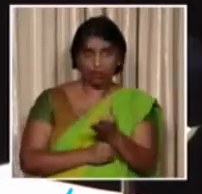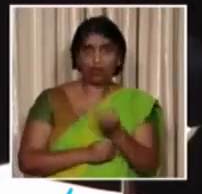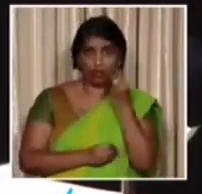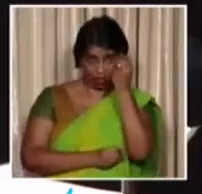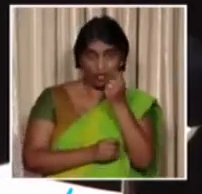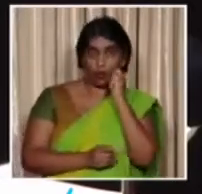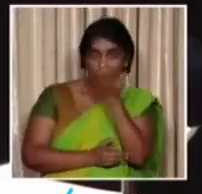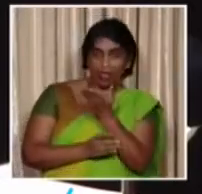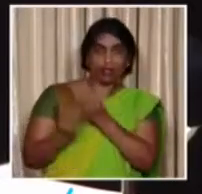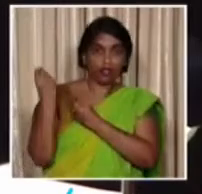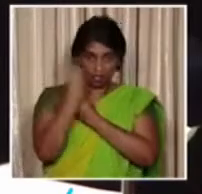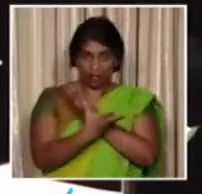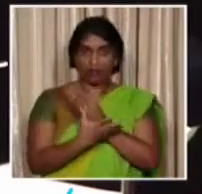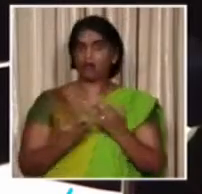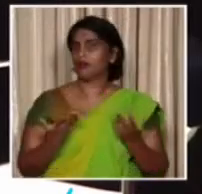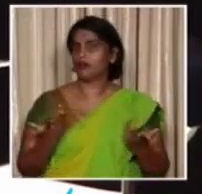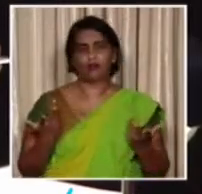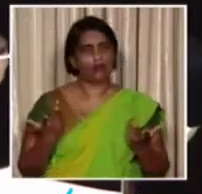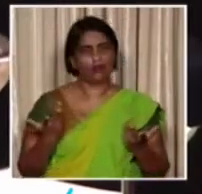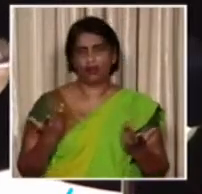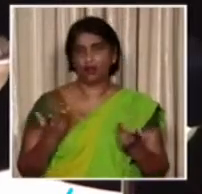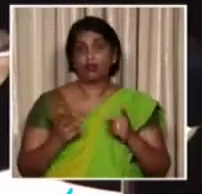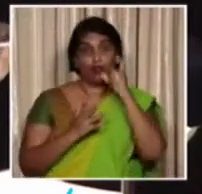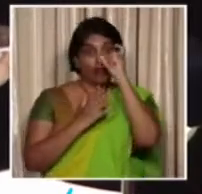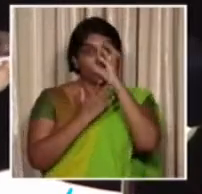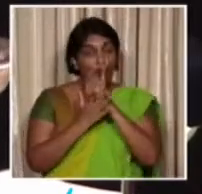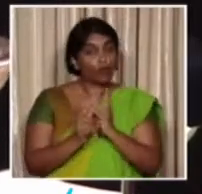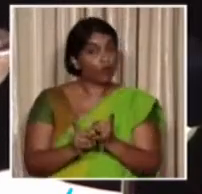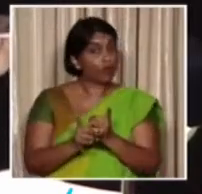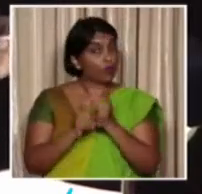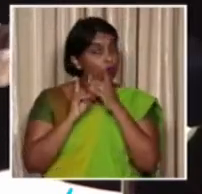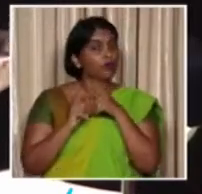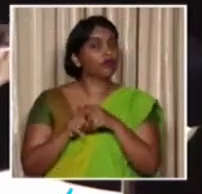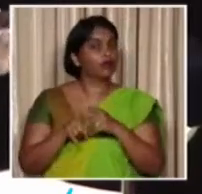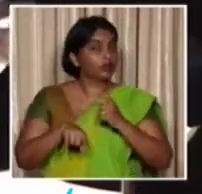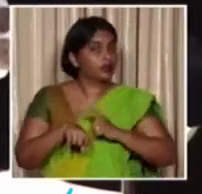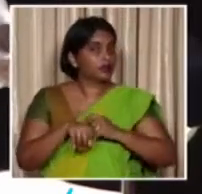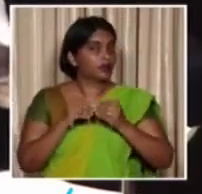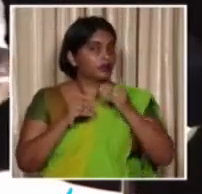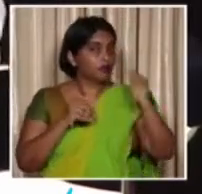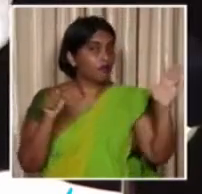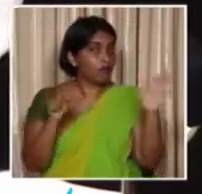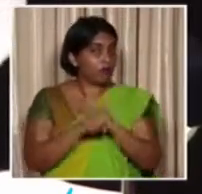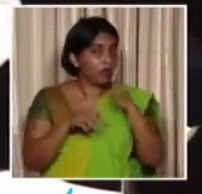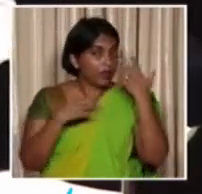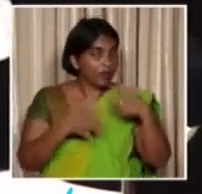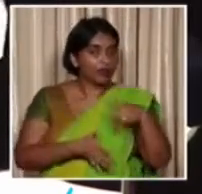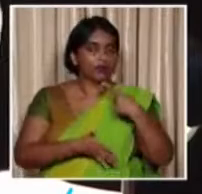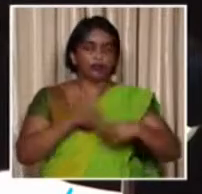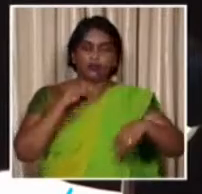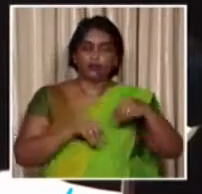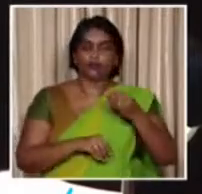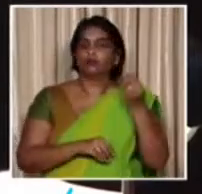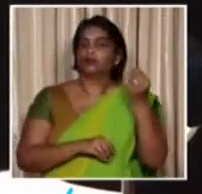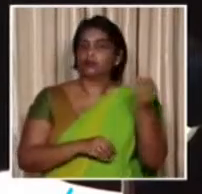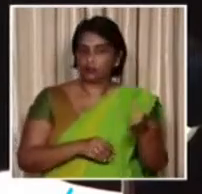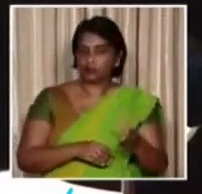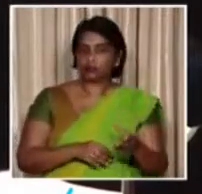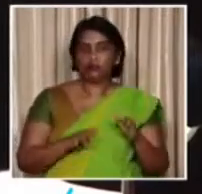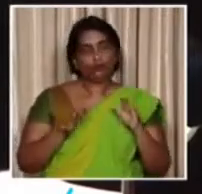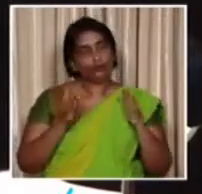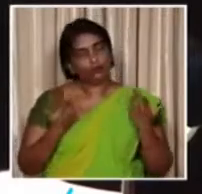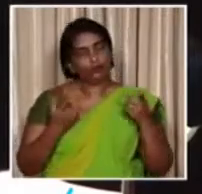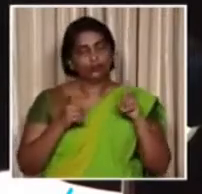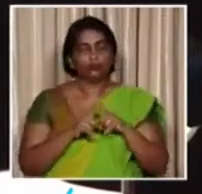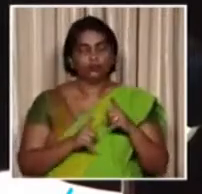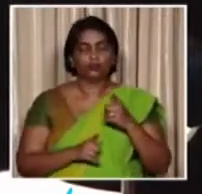නෑ ඡන්ද දෙන්නේ විවස්ථාවේ අදාළ වෙන පරිදි කාල පරිච්ඡේද සම්පූර්ණ වුණාට පසු මොනවා වුණත්